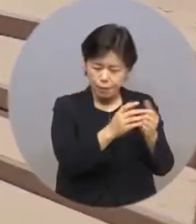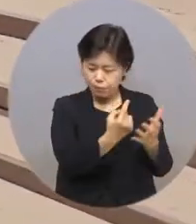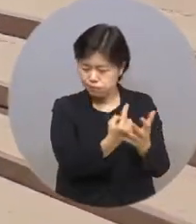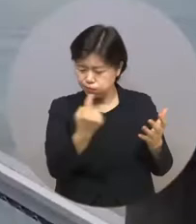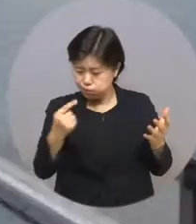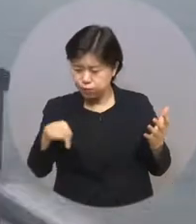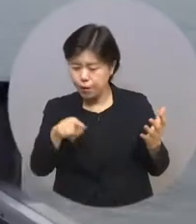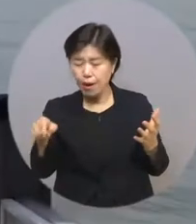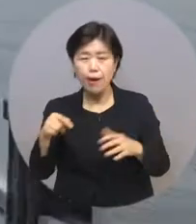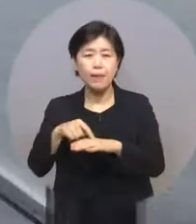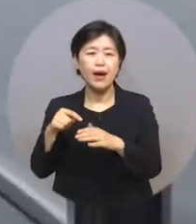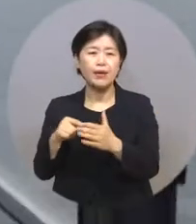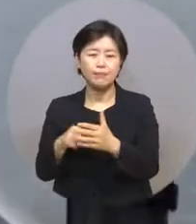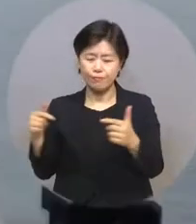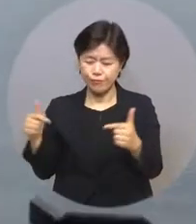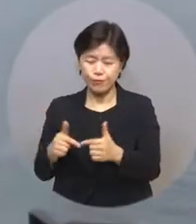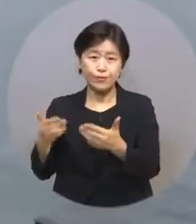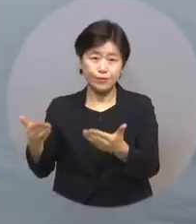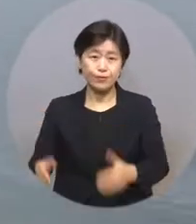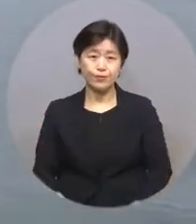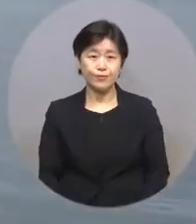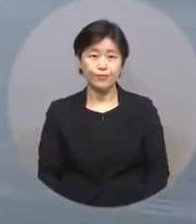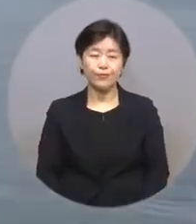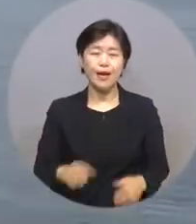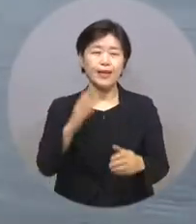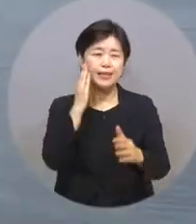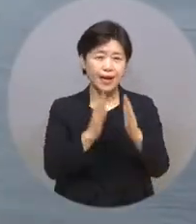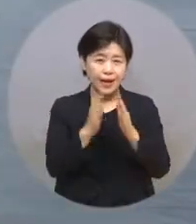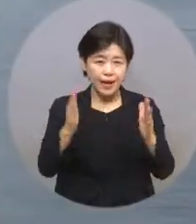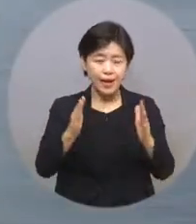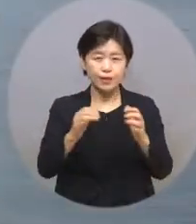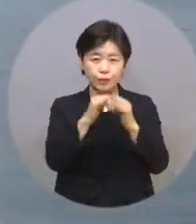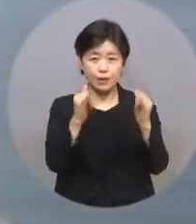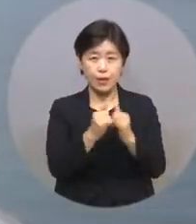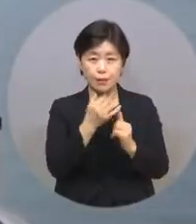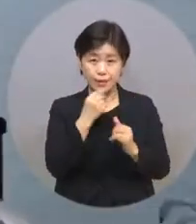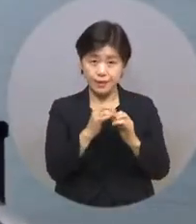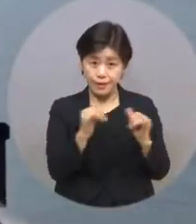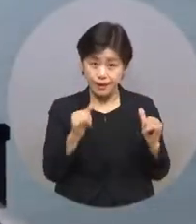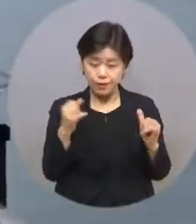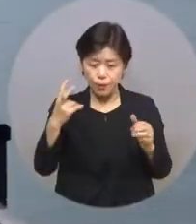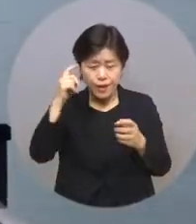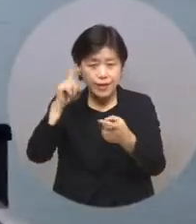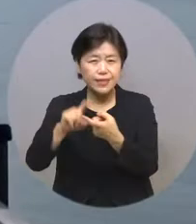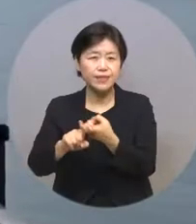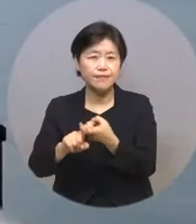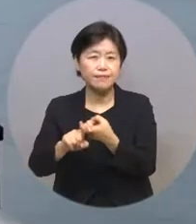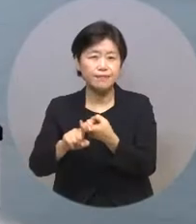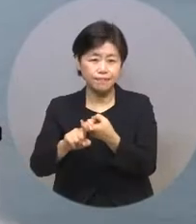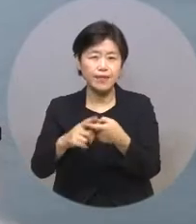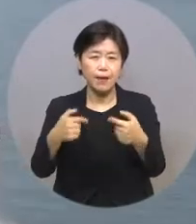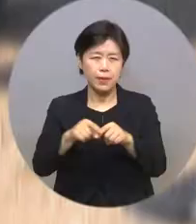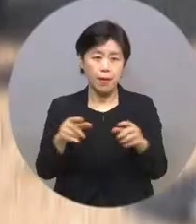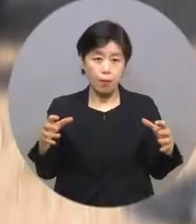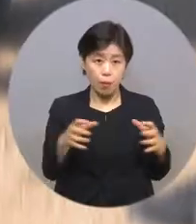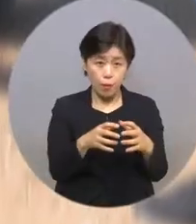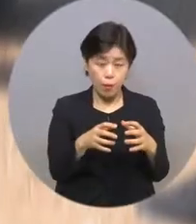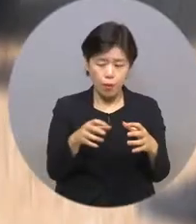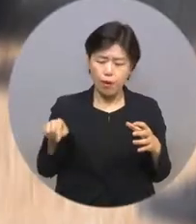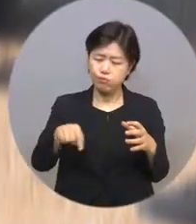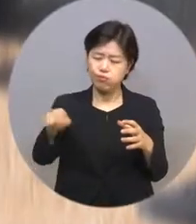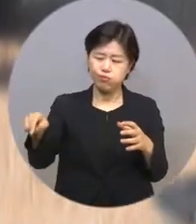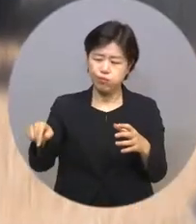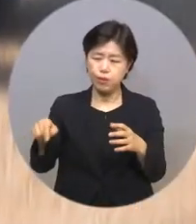있었습니다 자연 사회복지사 그리고 함께하는 지역사회의 관심이 그들의 수많은